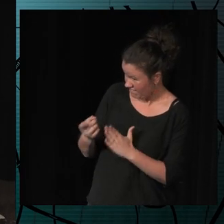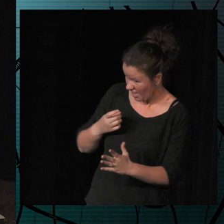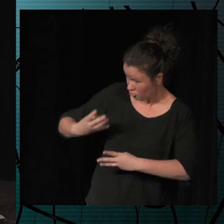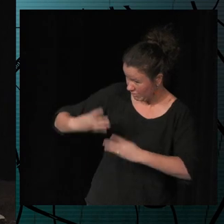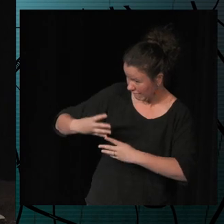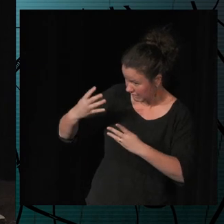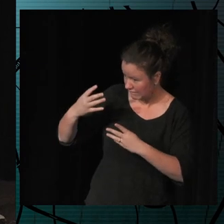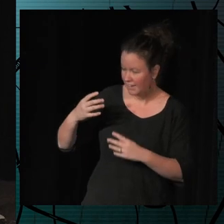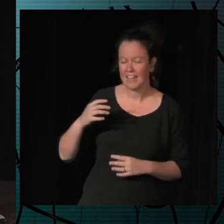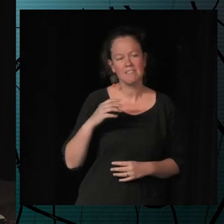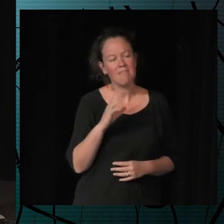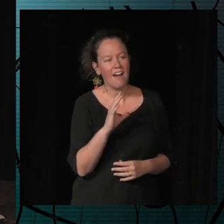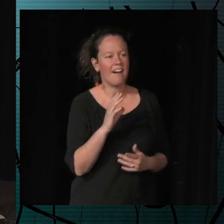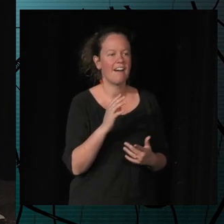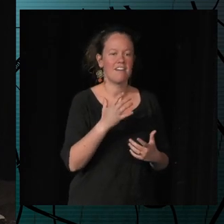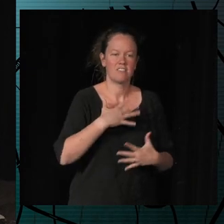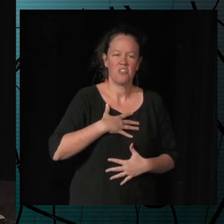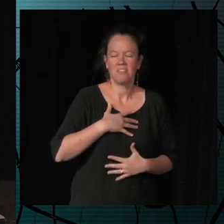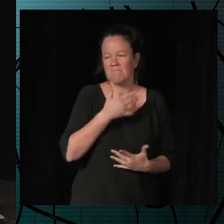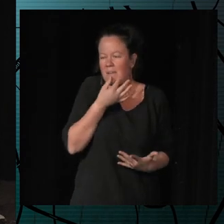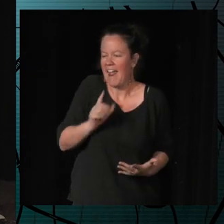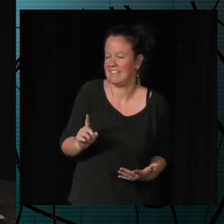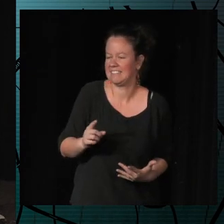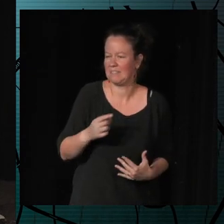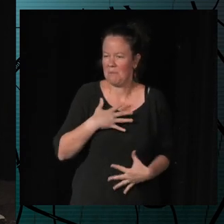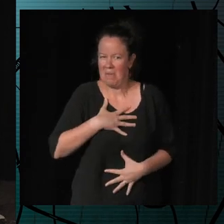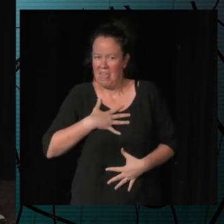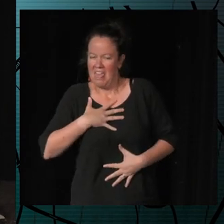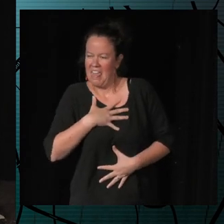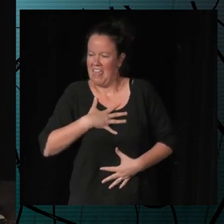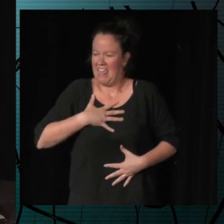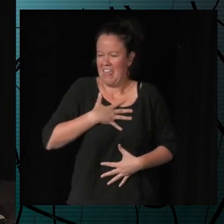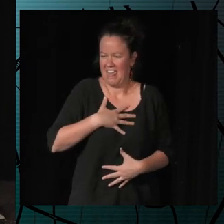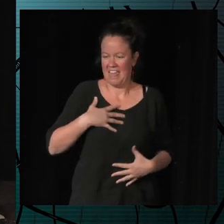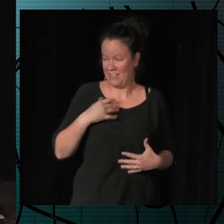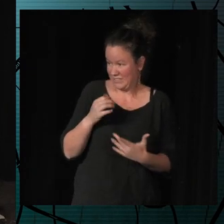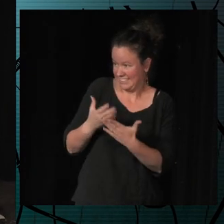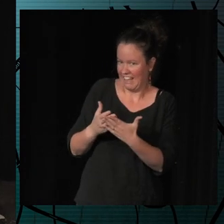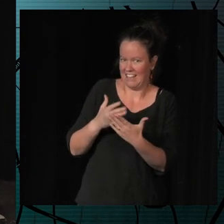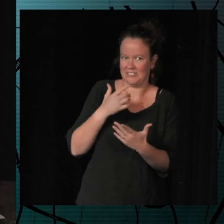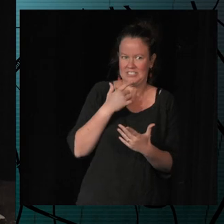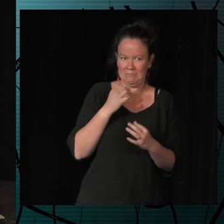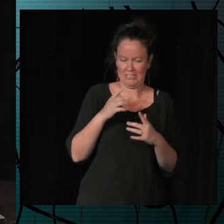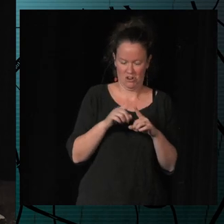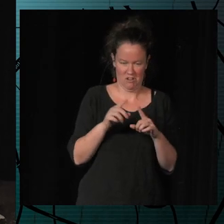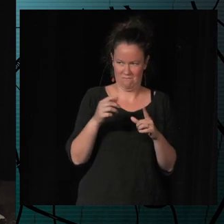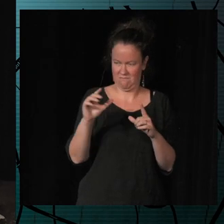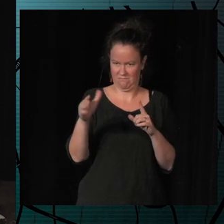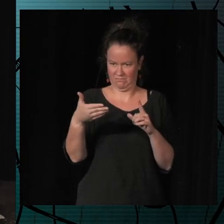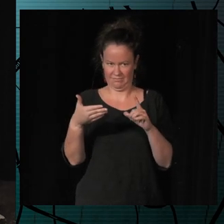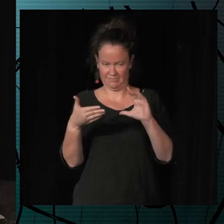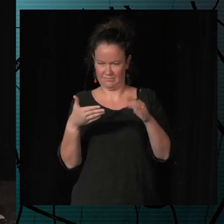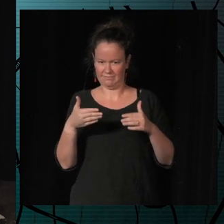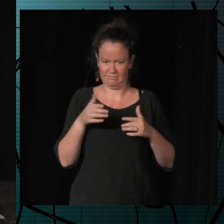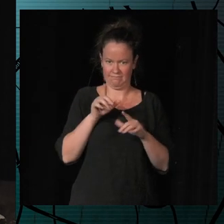regarde c'est important on parlait de Lovecraft tout à l'heure c'est déjà beaucoup d'arriver à nous mettre dans une sorte d'état de questionnement sur